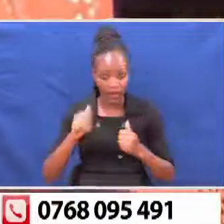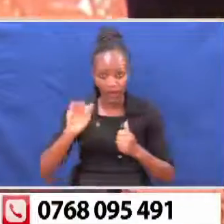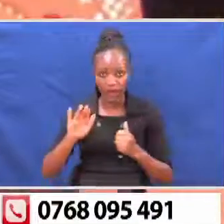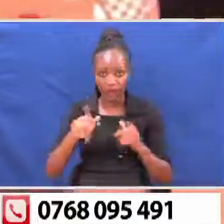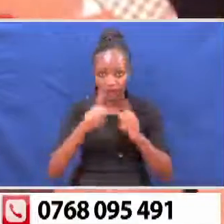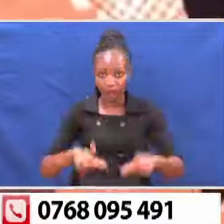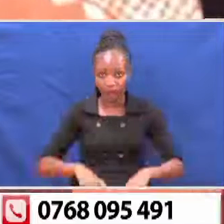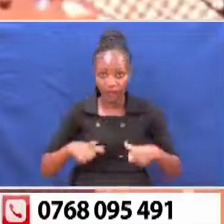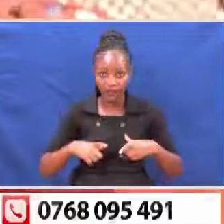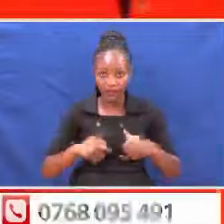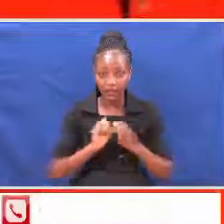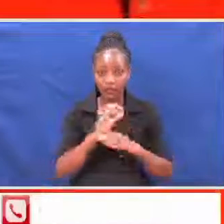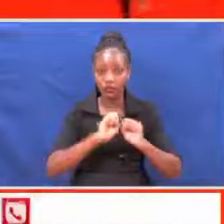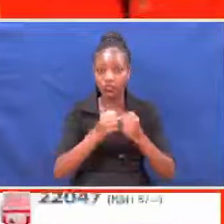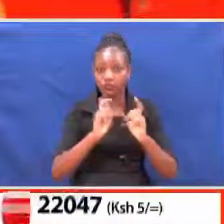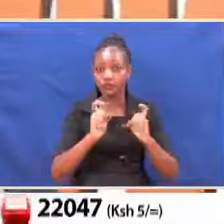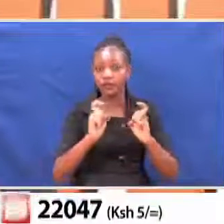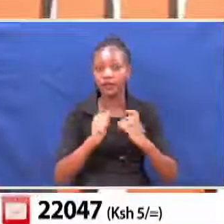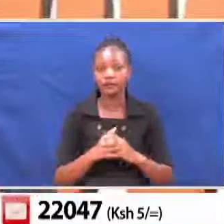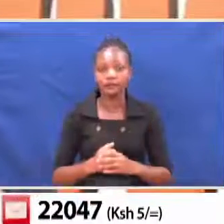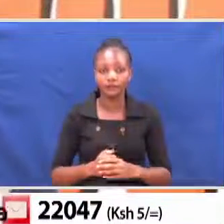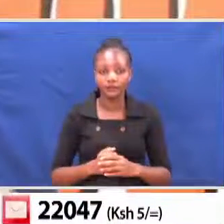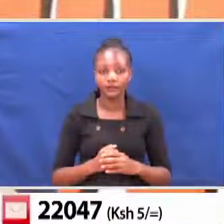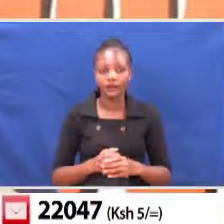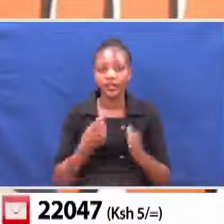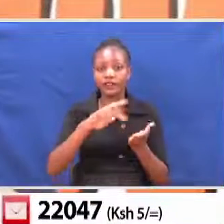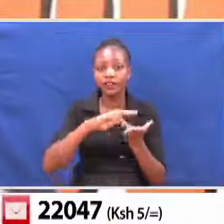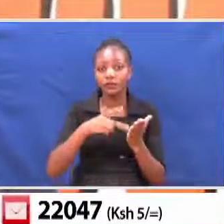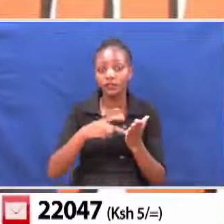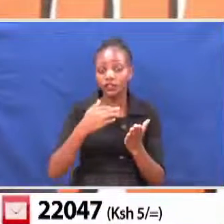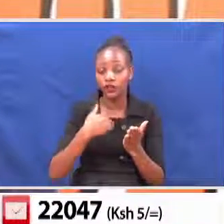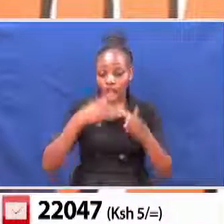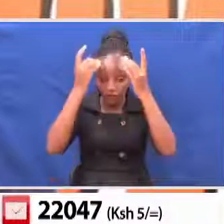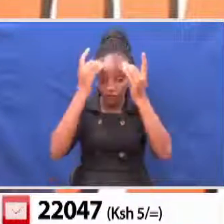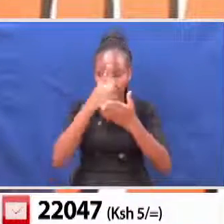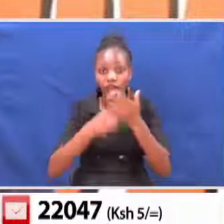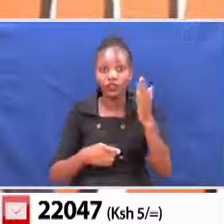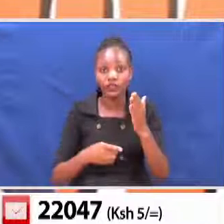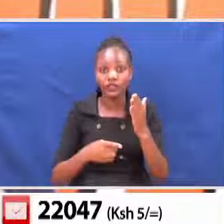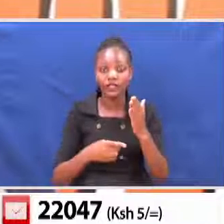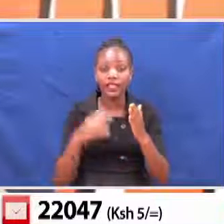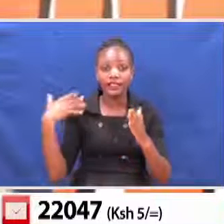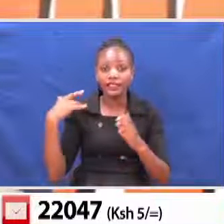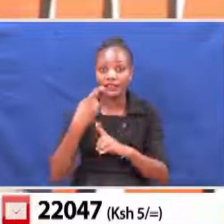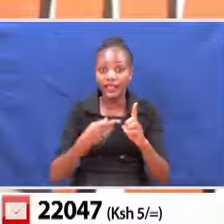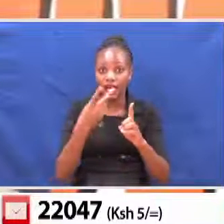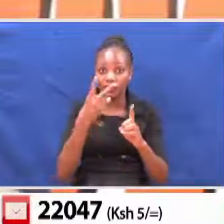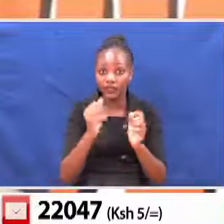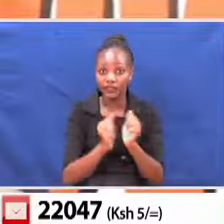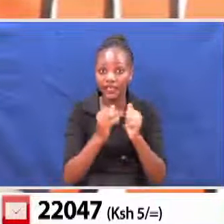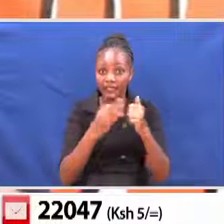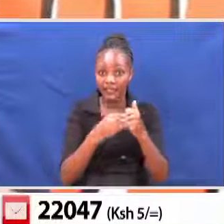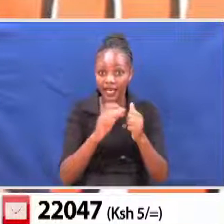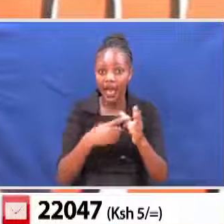Evelyn kupitia mitandao ya kijamii. Hii mradi tuliamua kutoka 2018,